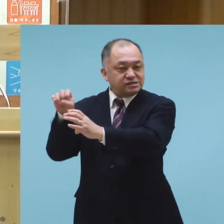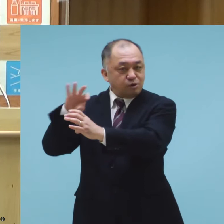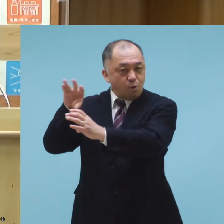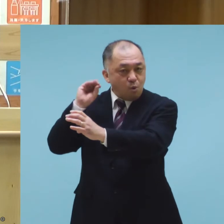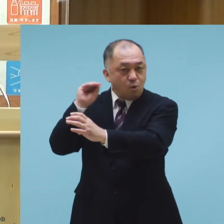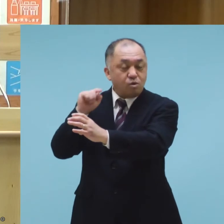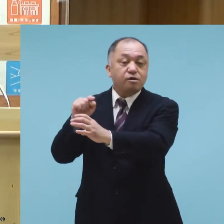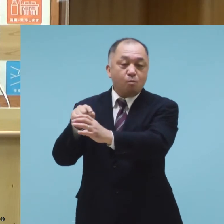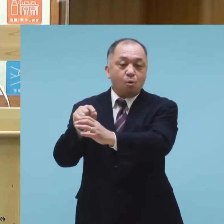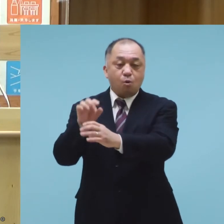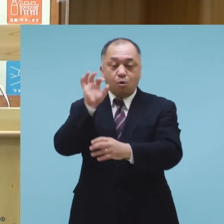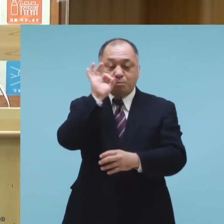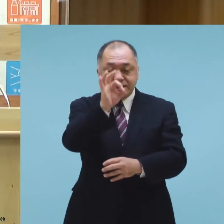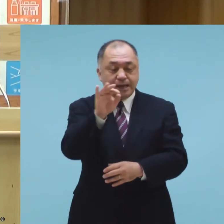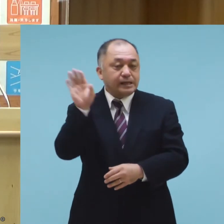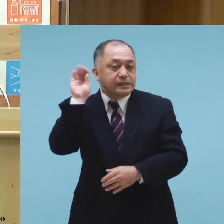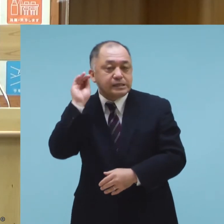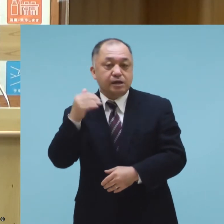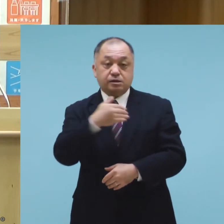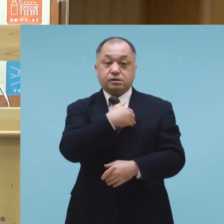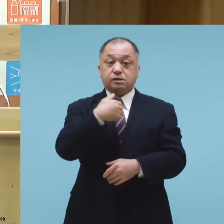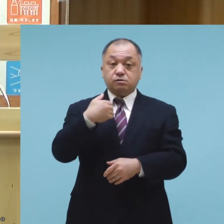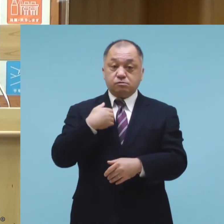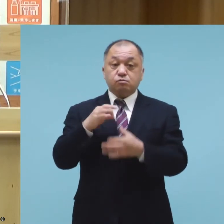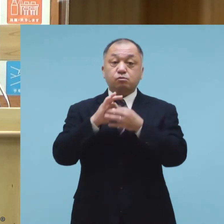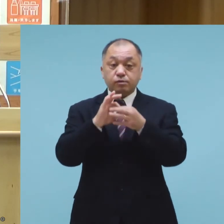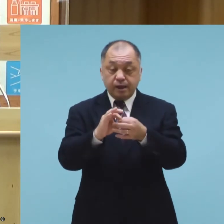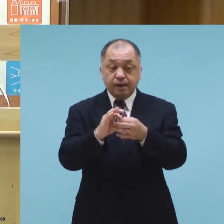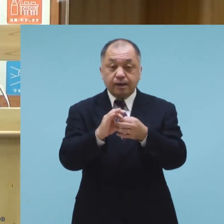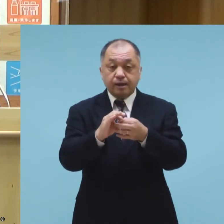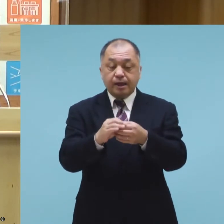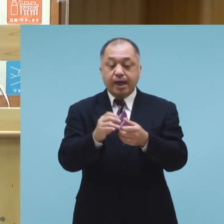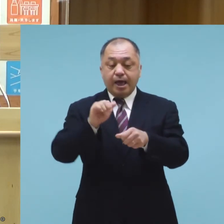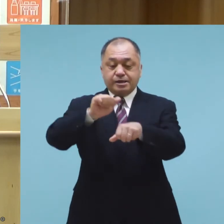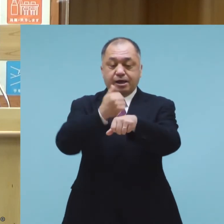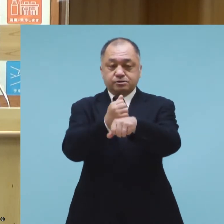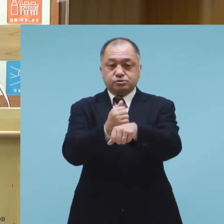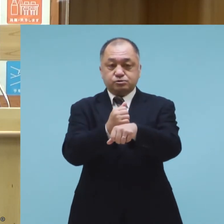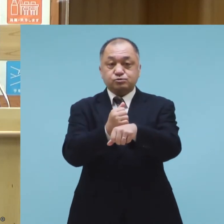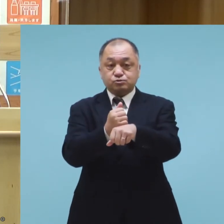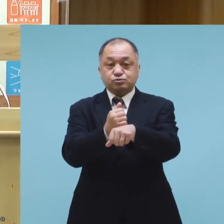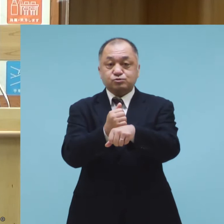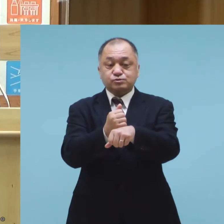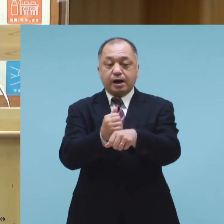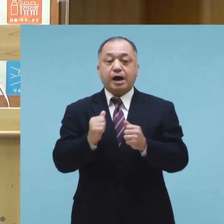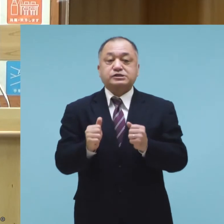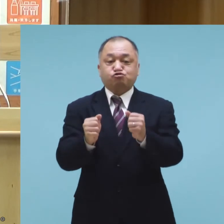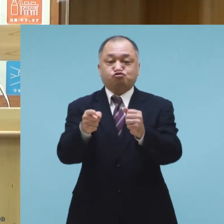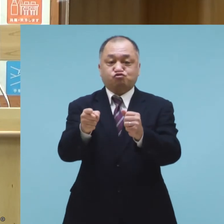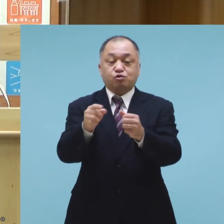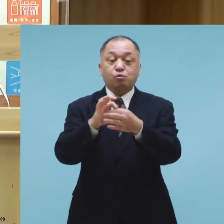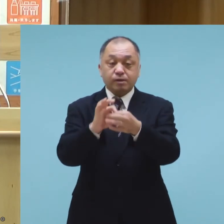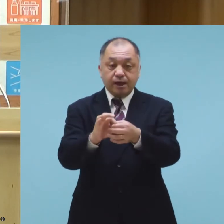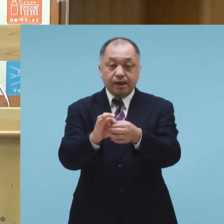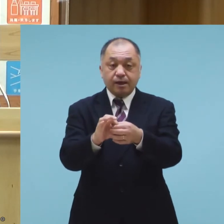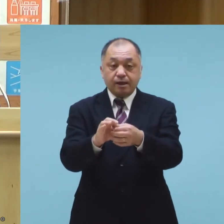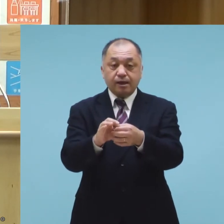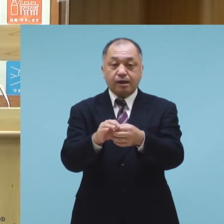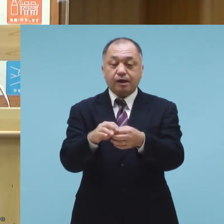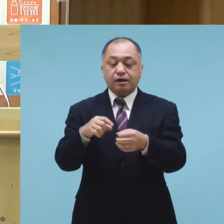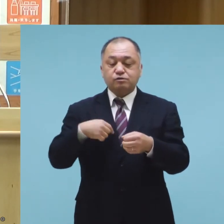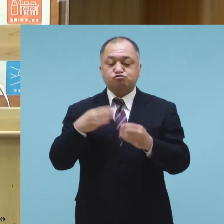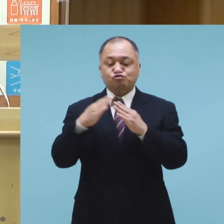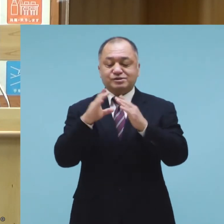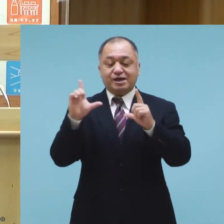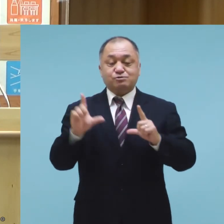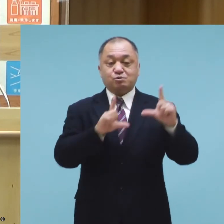、そういった中で トップのそういった選手が走りますんでね、そういったものについては皆さんお家で過